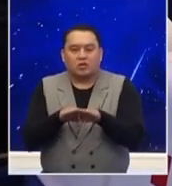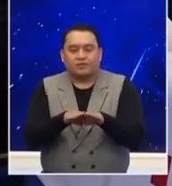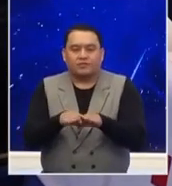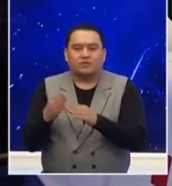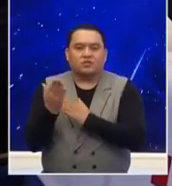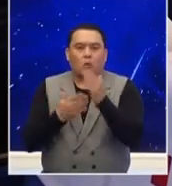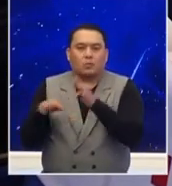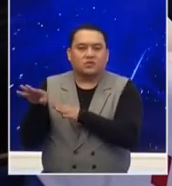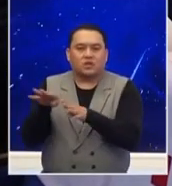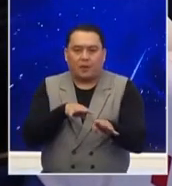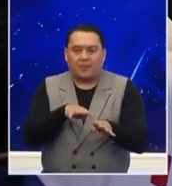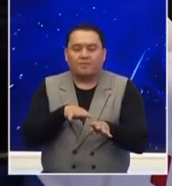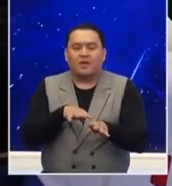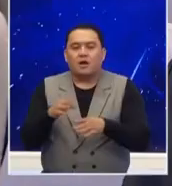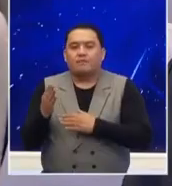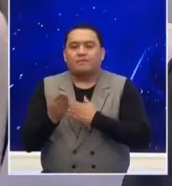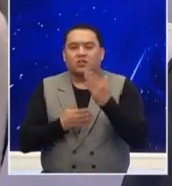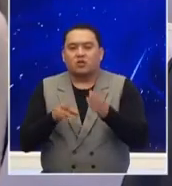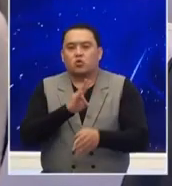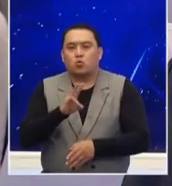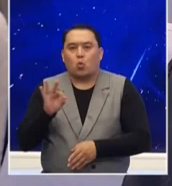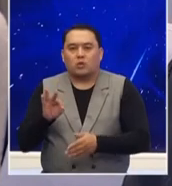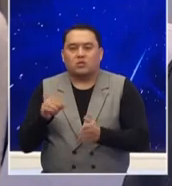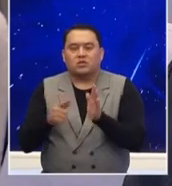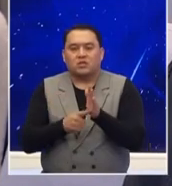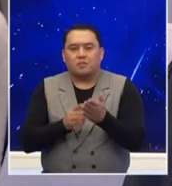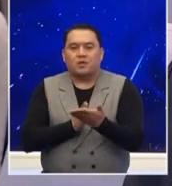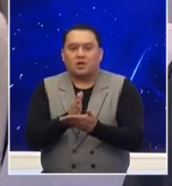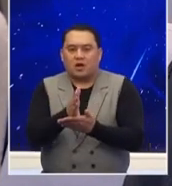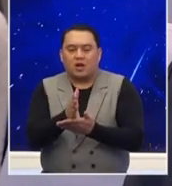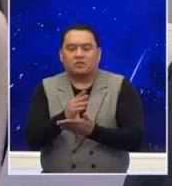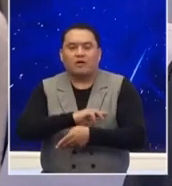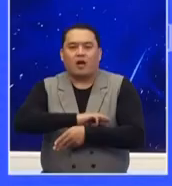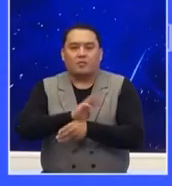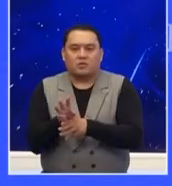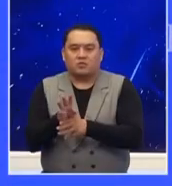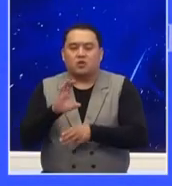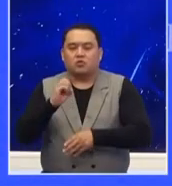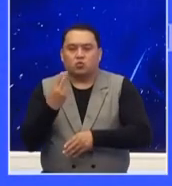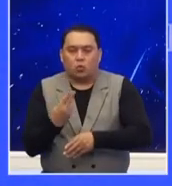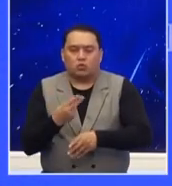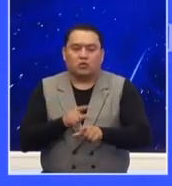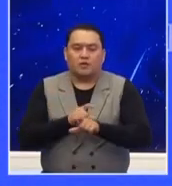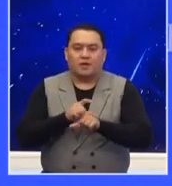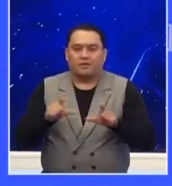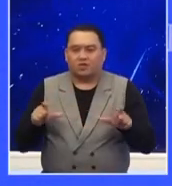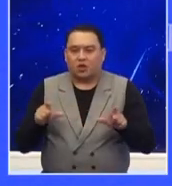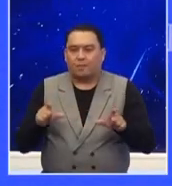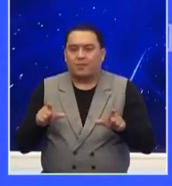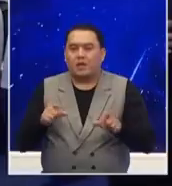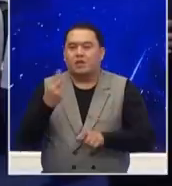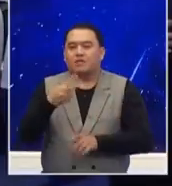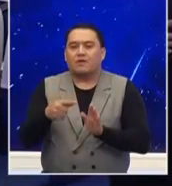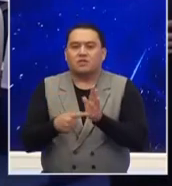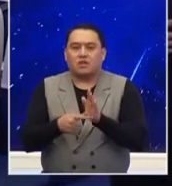стандартам. Ведущие партии большинства определены 7 приоритетов развития, охватывающих все социально-экономические аспекты. Во внеочередной